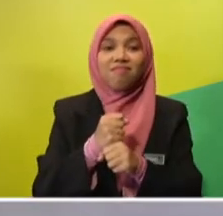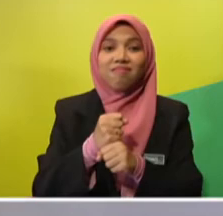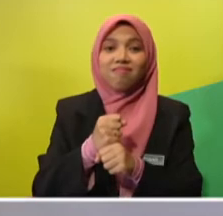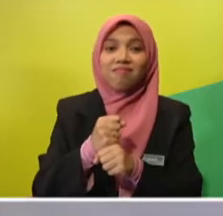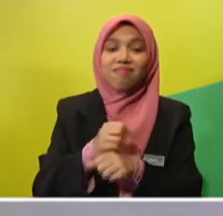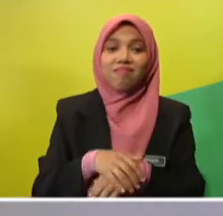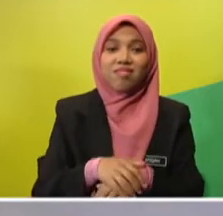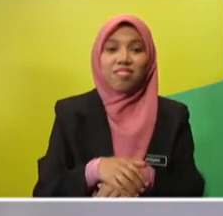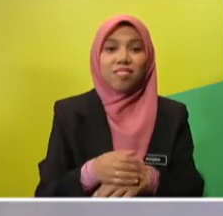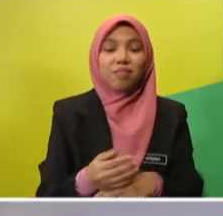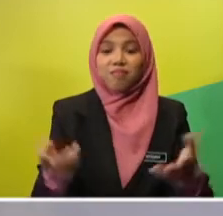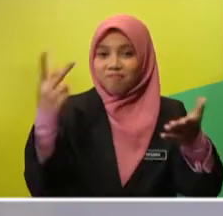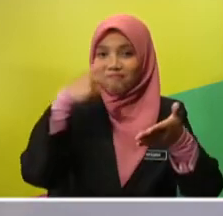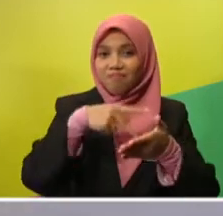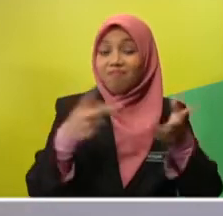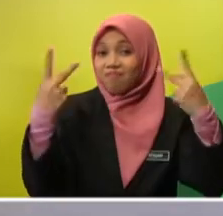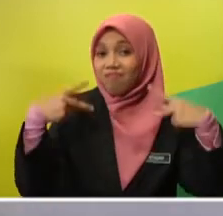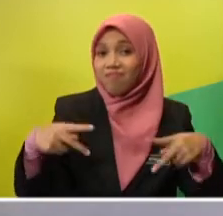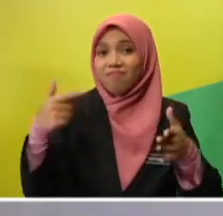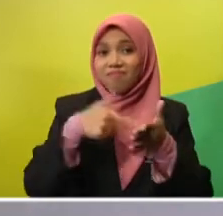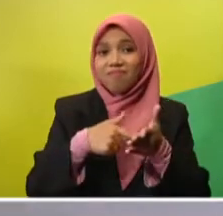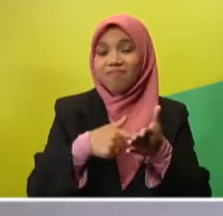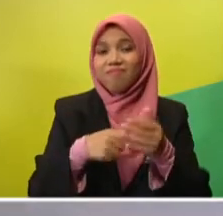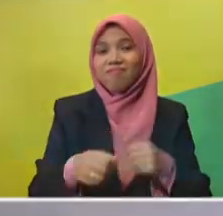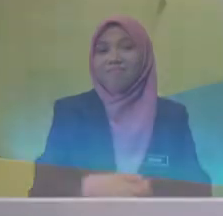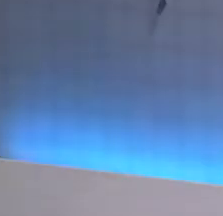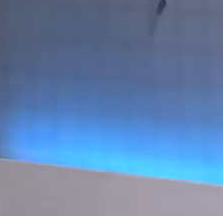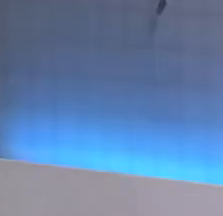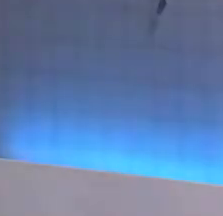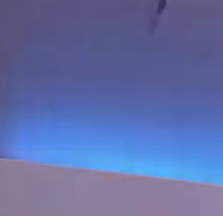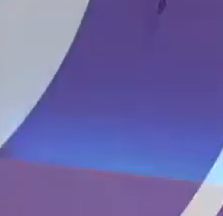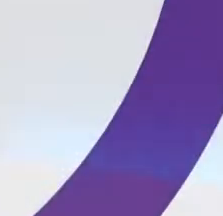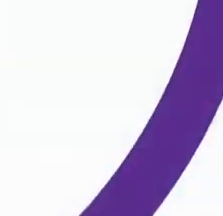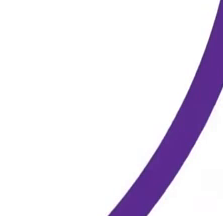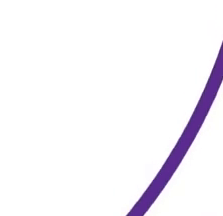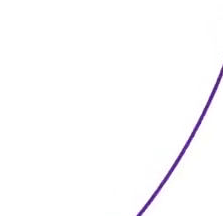Kembali lagi selepas ini bersama kami dalam Didik TV KPM.